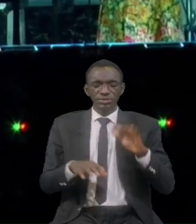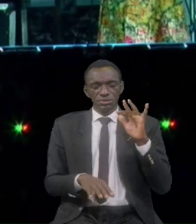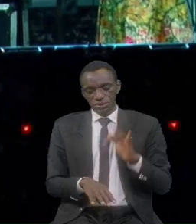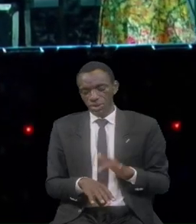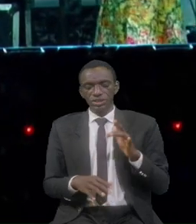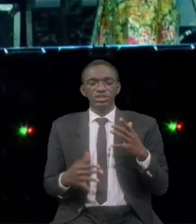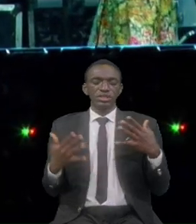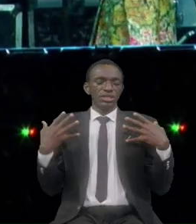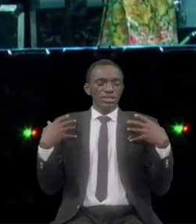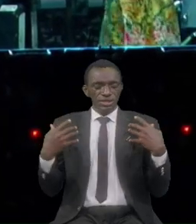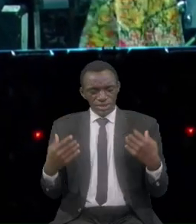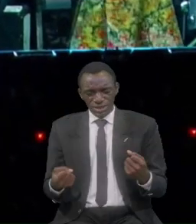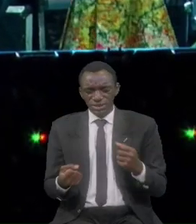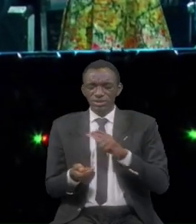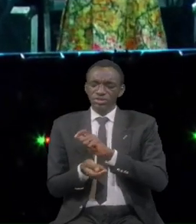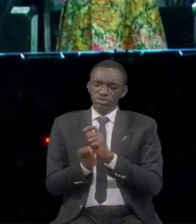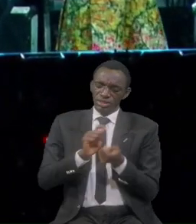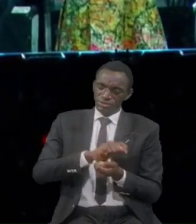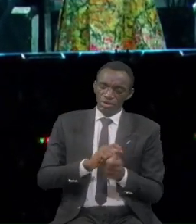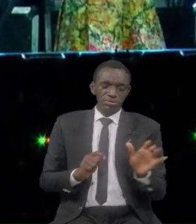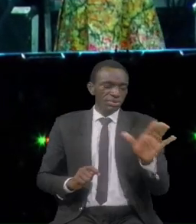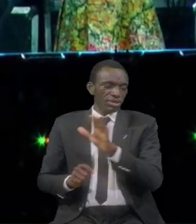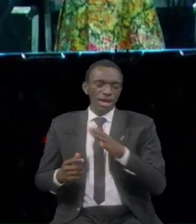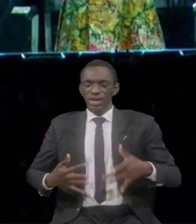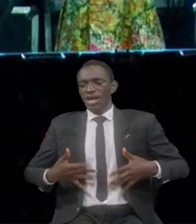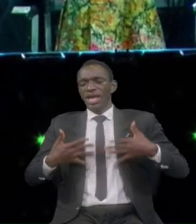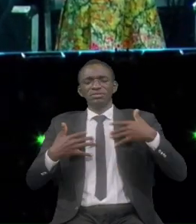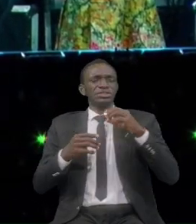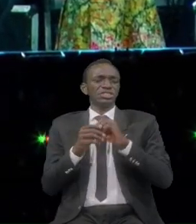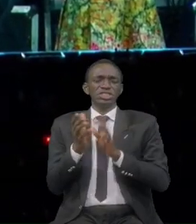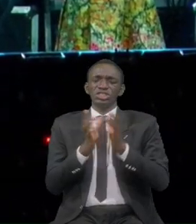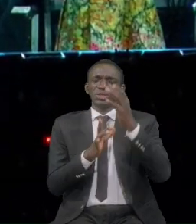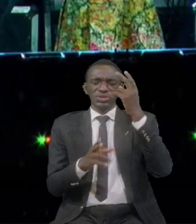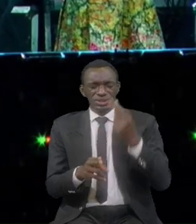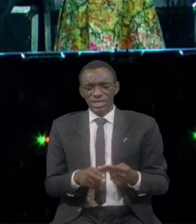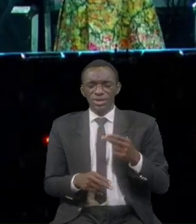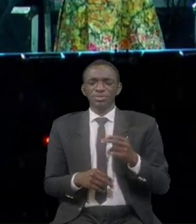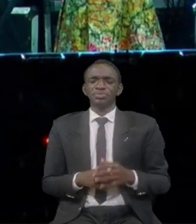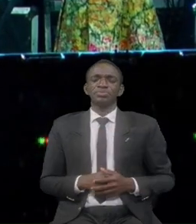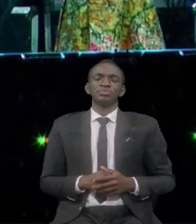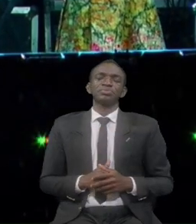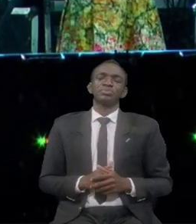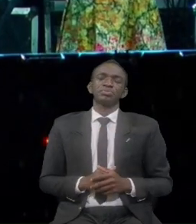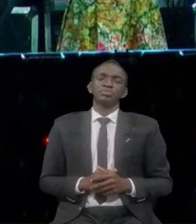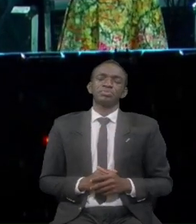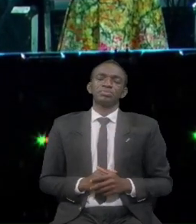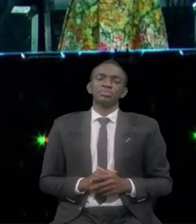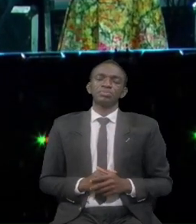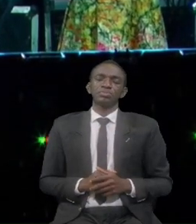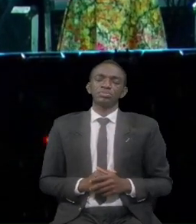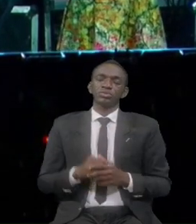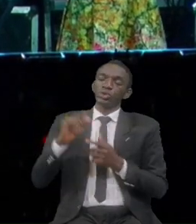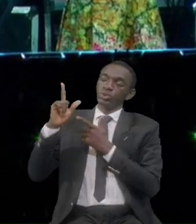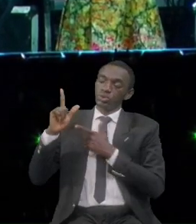Transform their lives now in Jesus' name. Usbang ilang kinabi karon sa pangalan ni Jesus. Lord, I pray